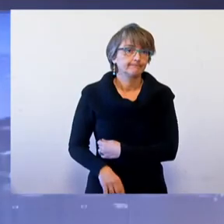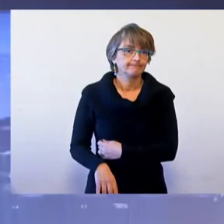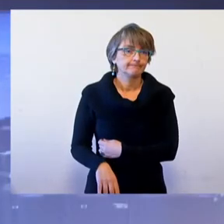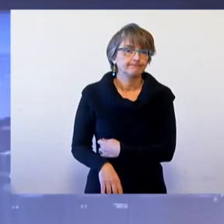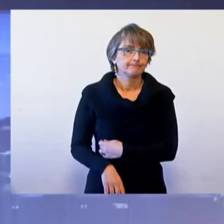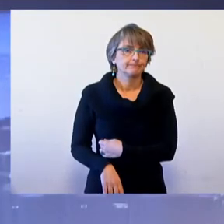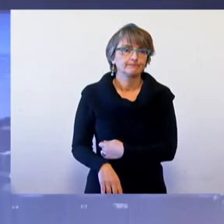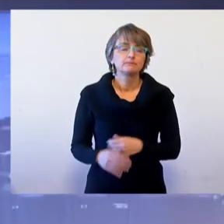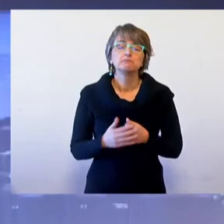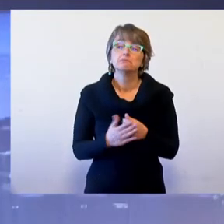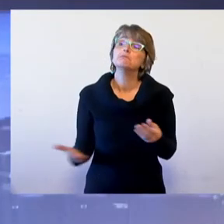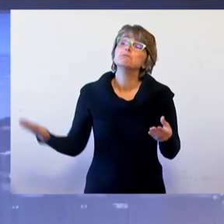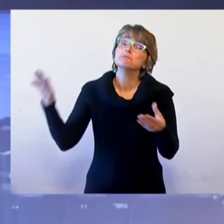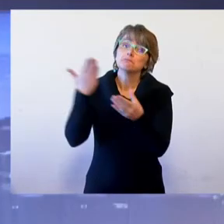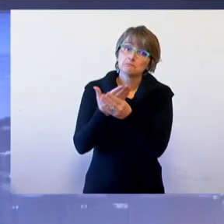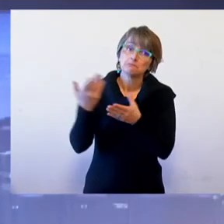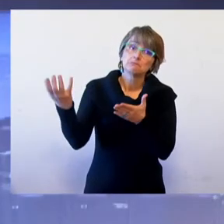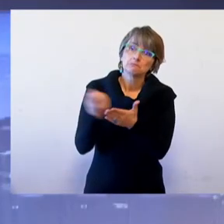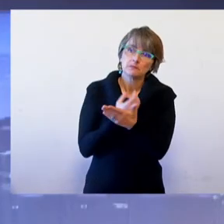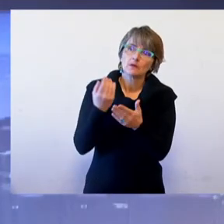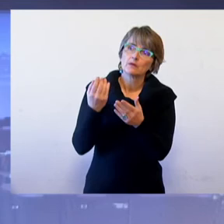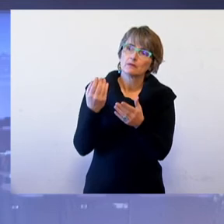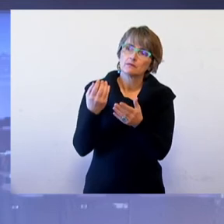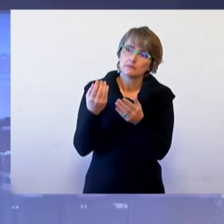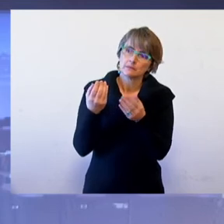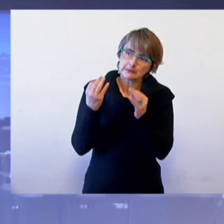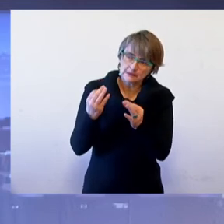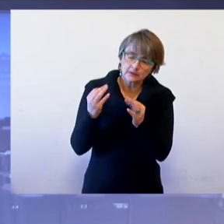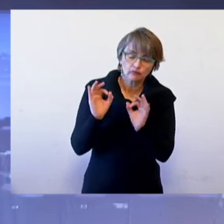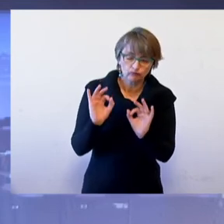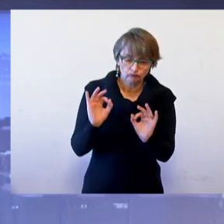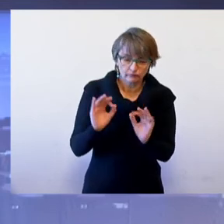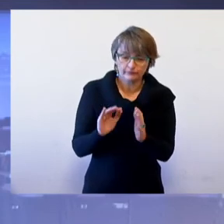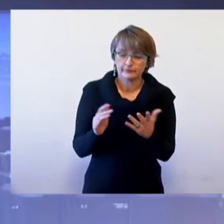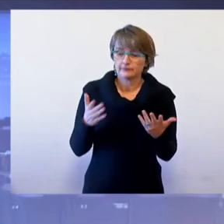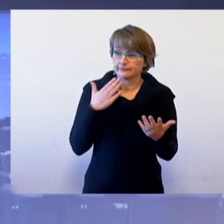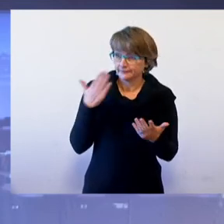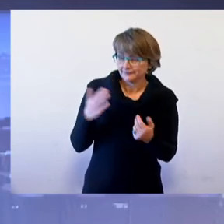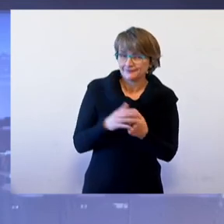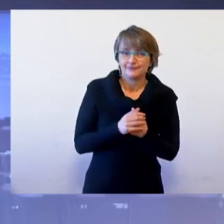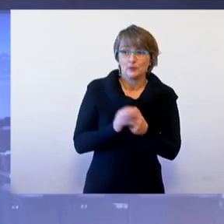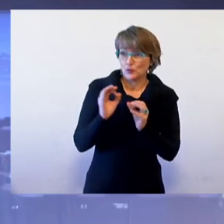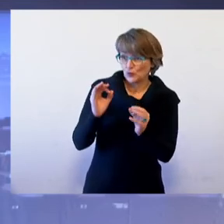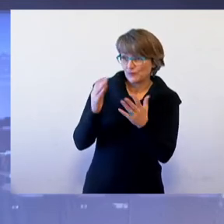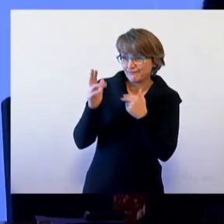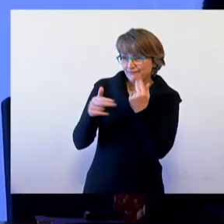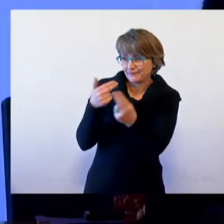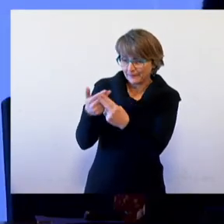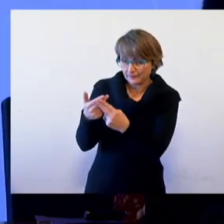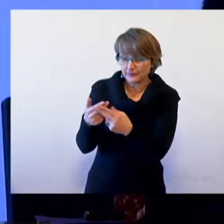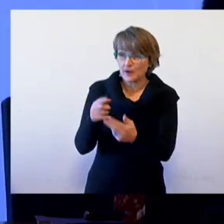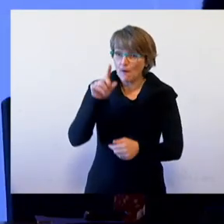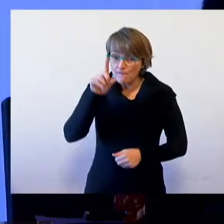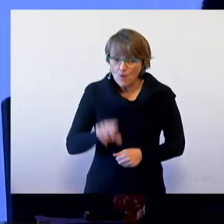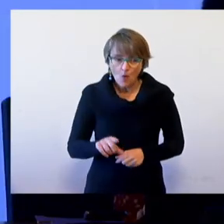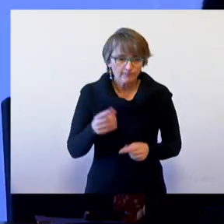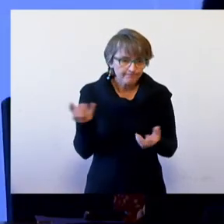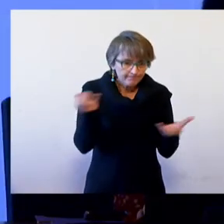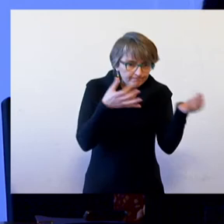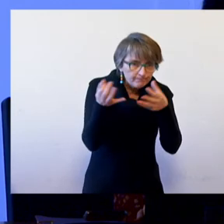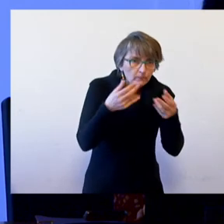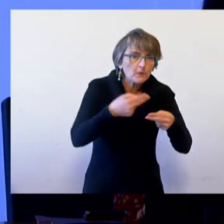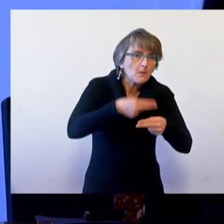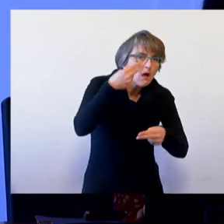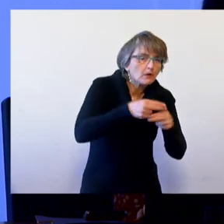Votre intervention et de cette précision, d'où M. El-Khandoussi, qu'à la fois il doit y avoir les dispositifs qui empêchent, mais